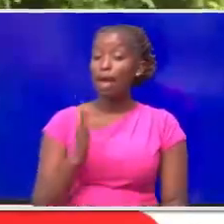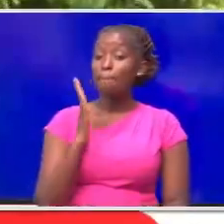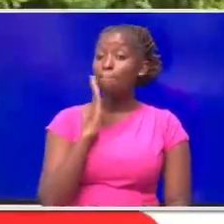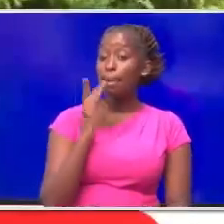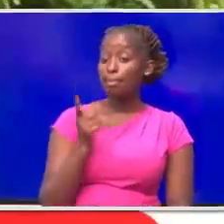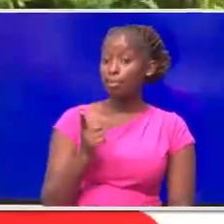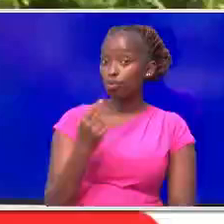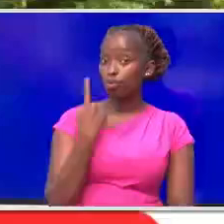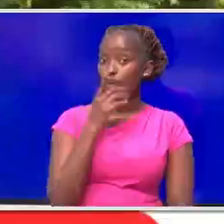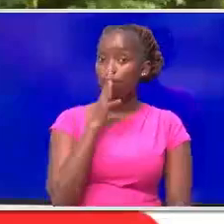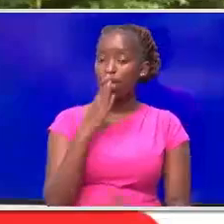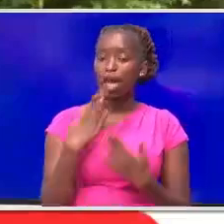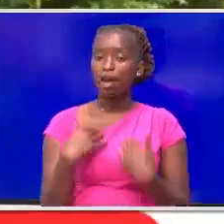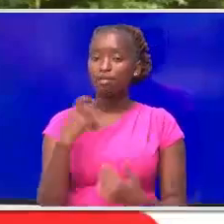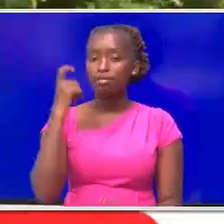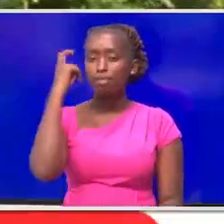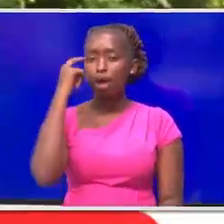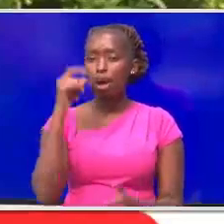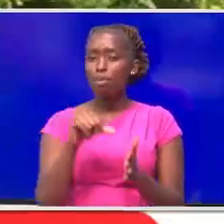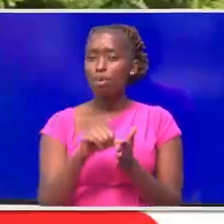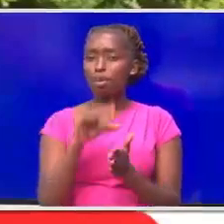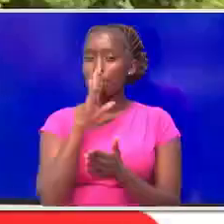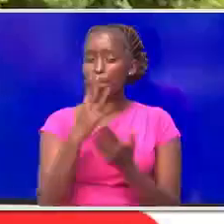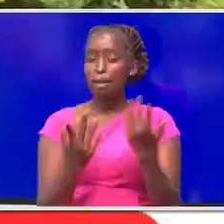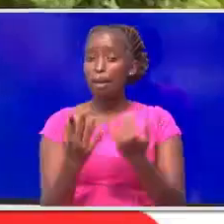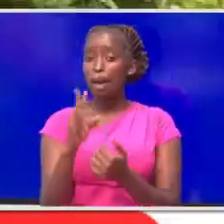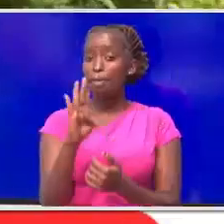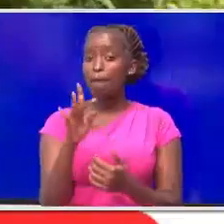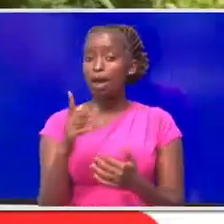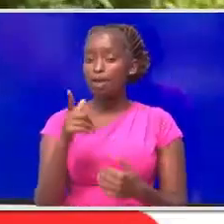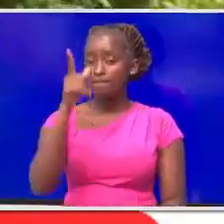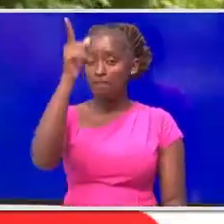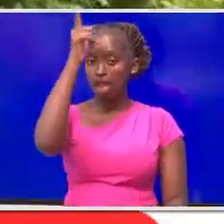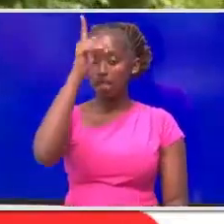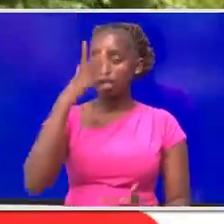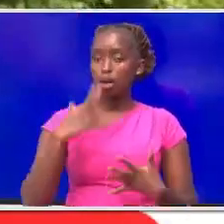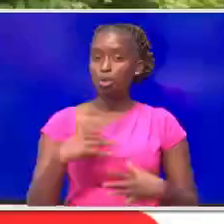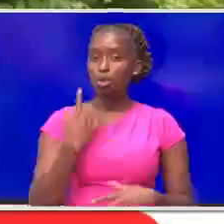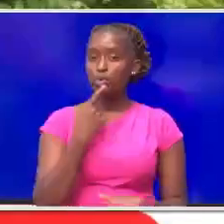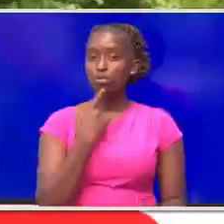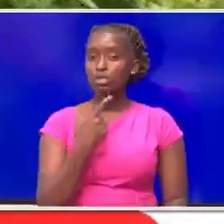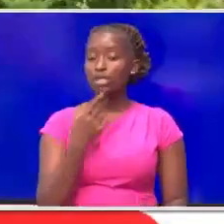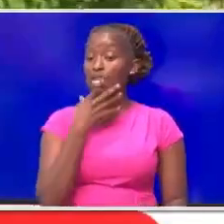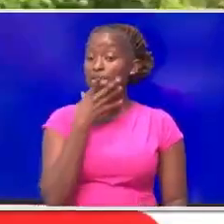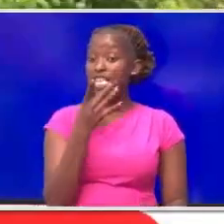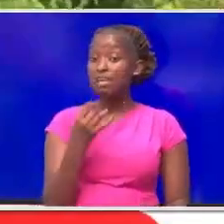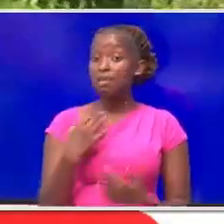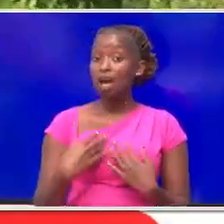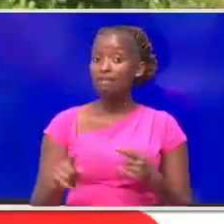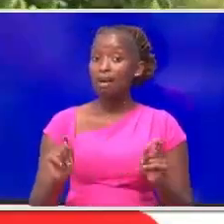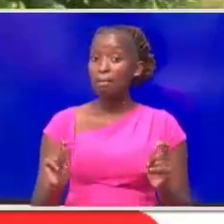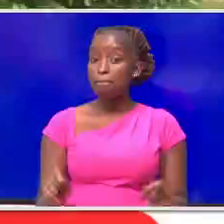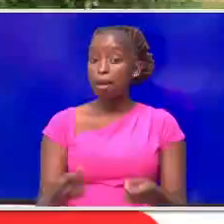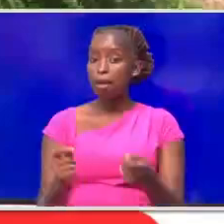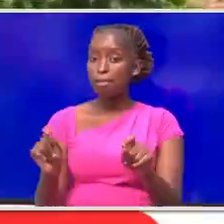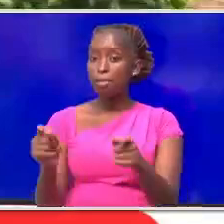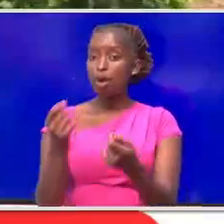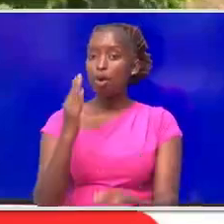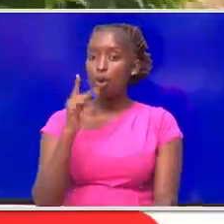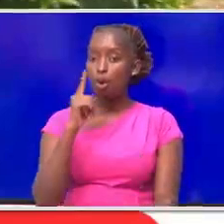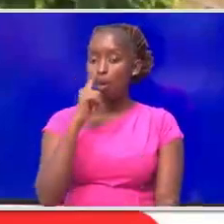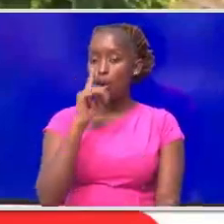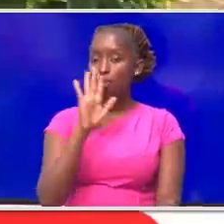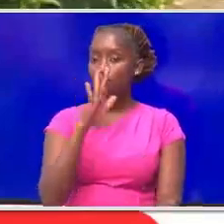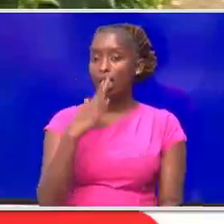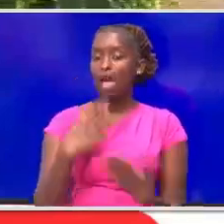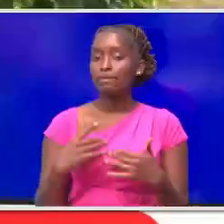tatizo la akili alichomwa na wanakijiji waliosema kuwa alikuwa mchawi. Boma lao sasa limejaa